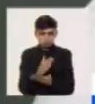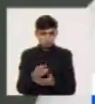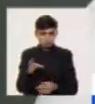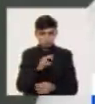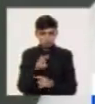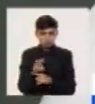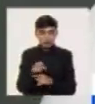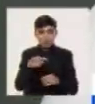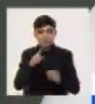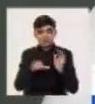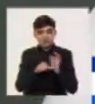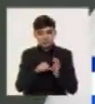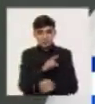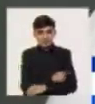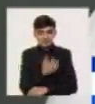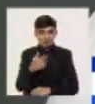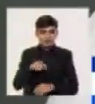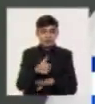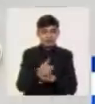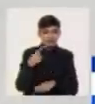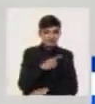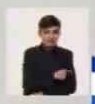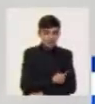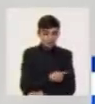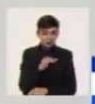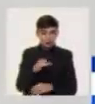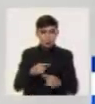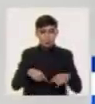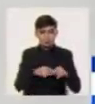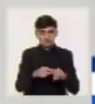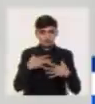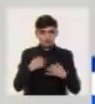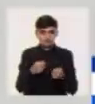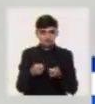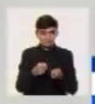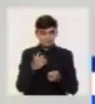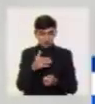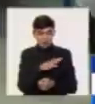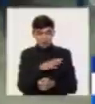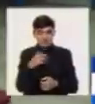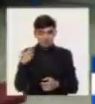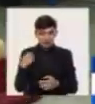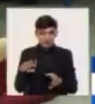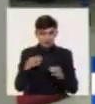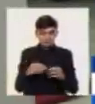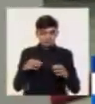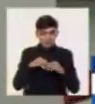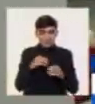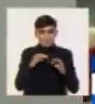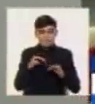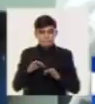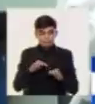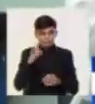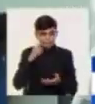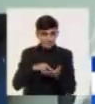Ал номер 6-шы қалалық емхананың бас дәрігері облыстық денсаулық сақтау басқармасы медициналық мекеме басшыларын жиып жобаға қатысуға